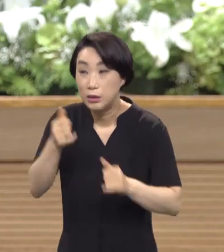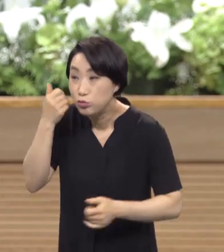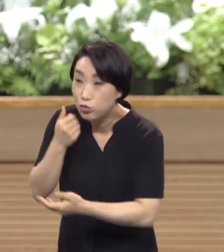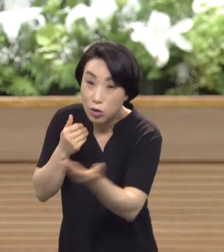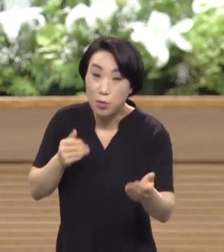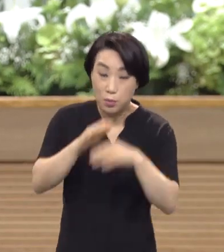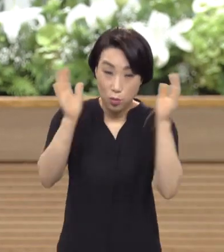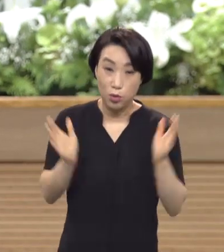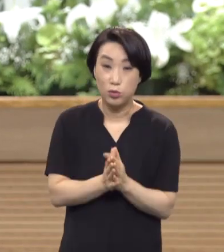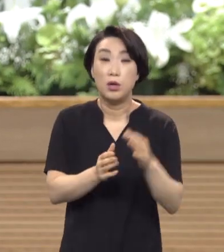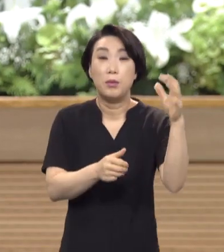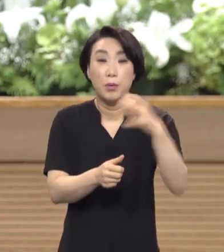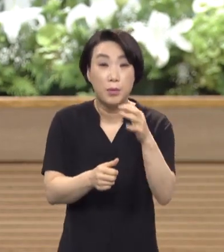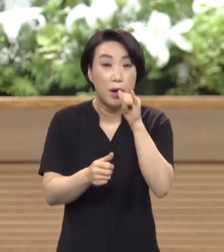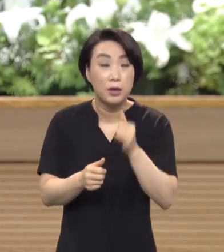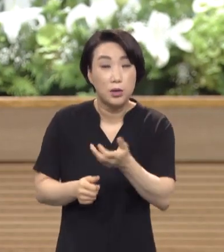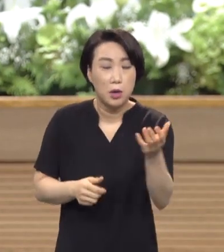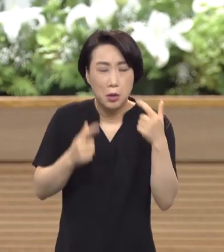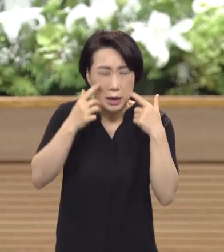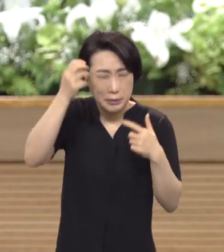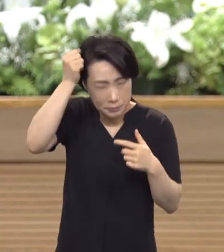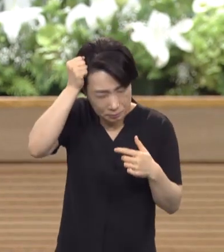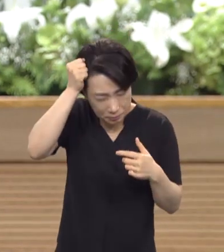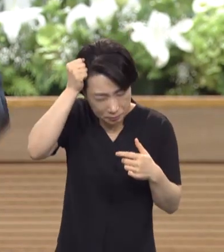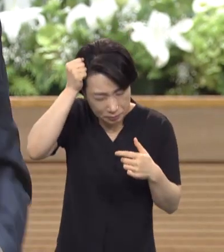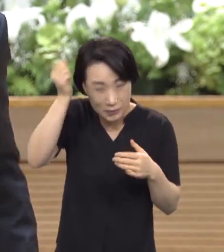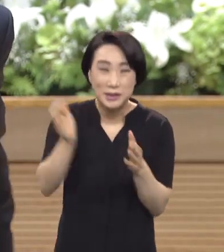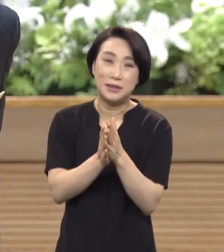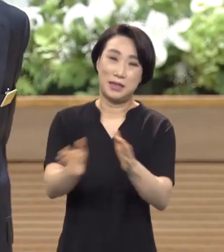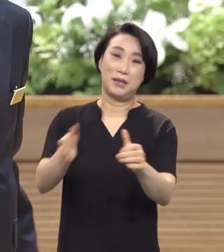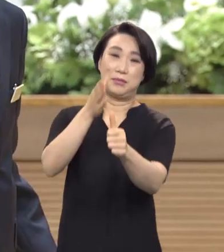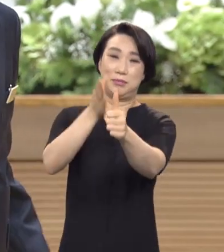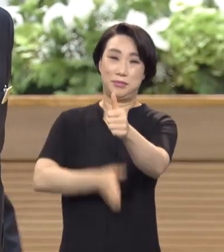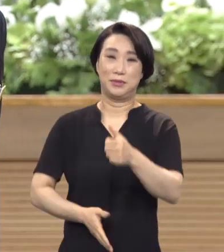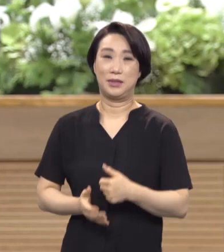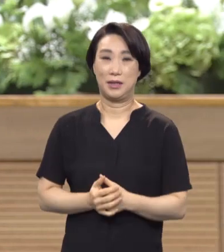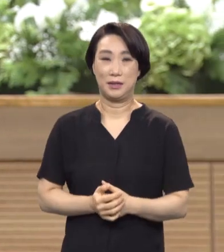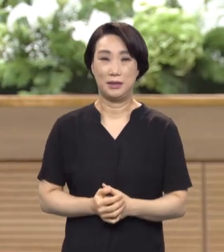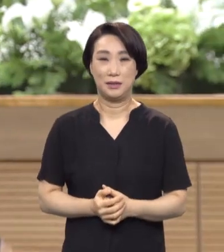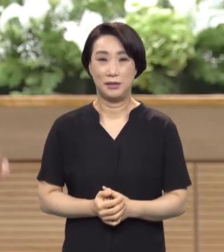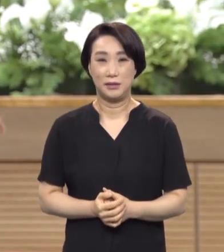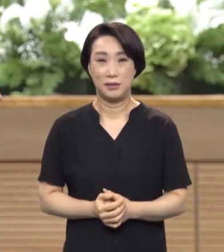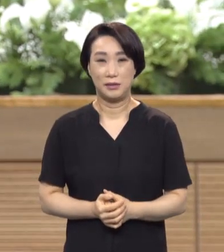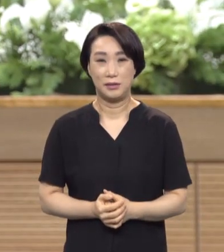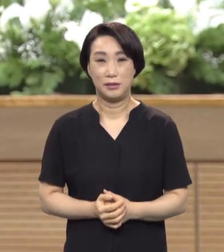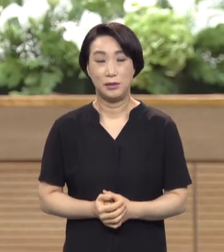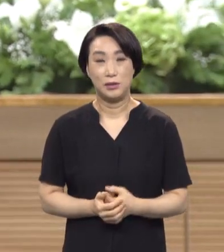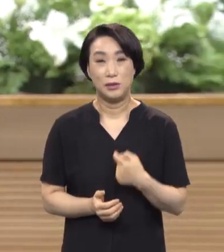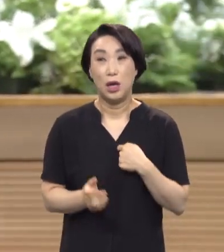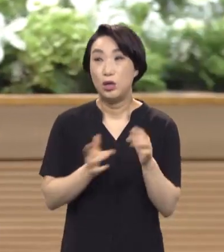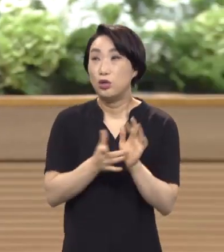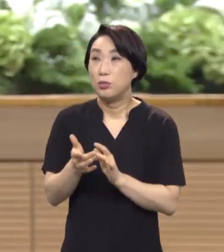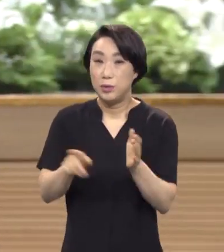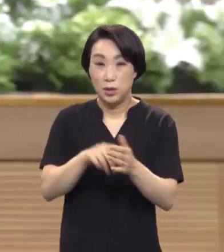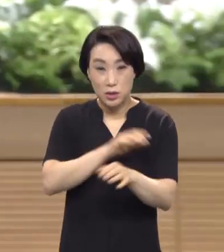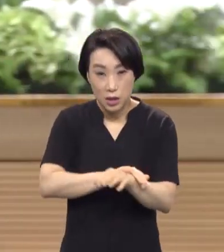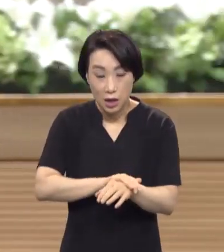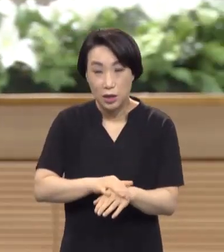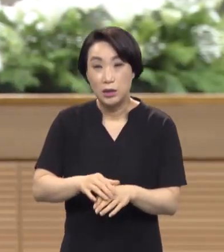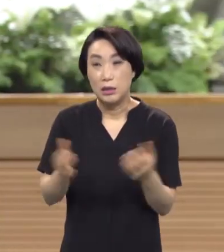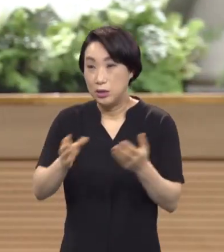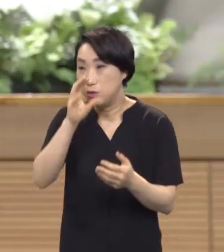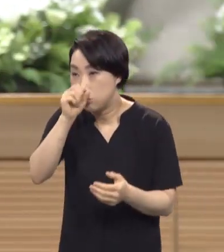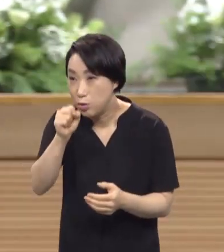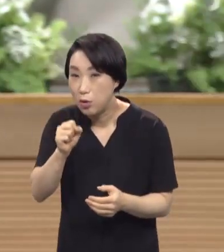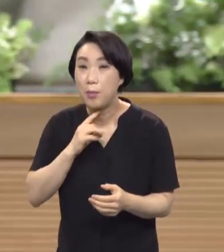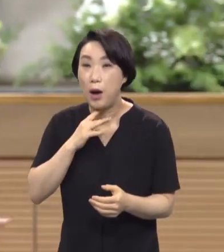누구든지 이런 핍박이 있음을 확실히 알고 시작하라 그 말이요. 내가 예수 잘 믿고 좋은 일만 했는데